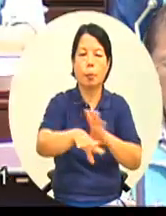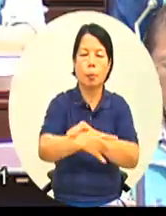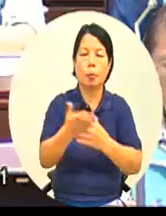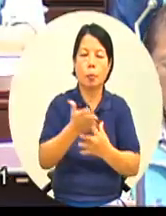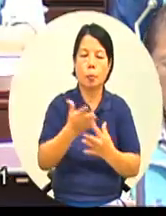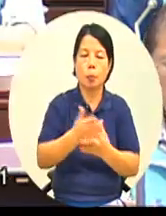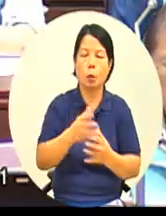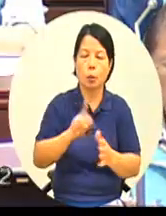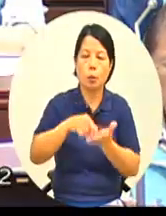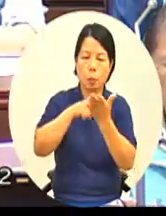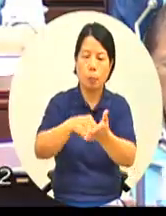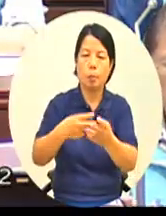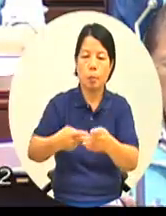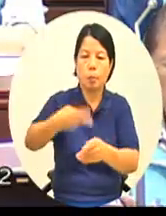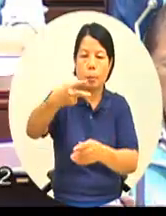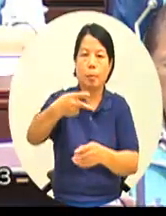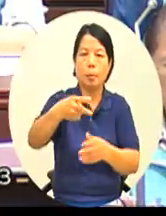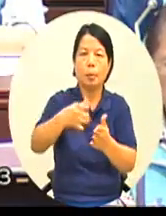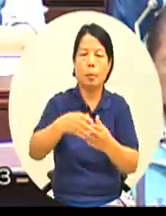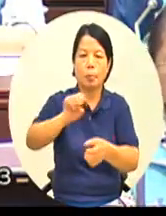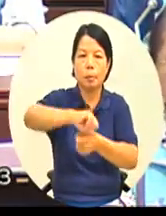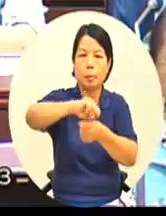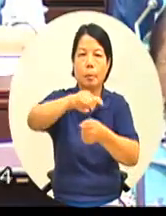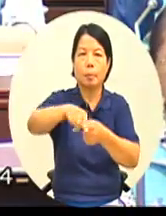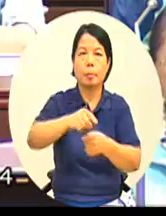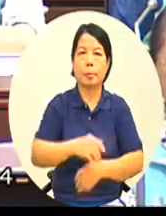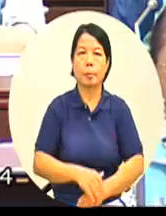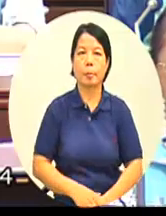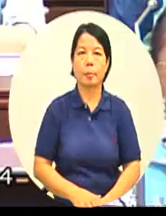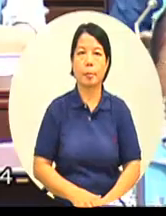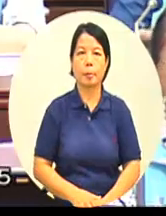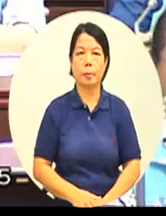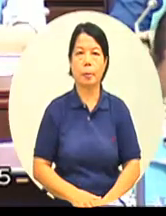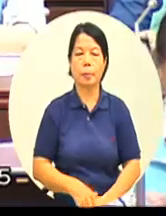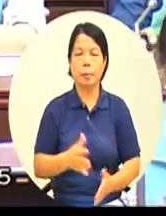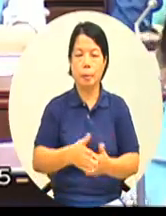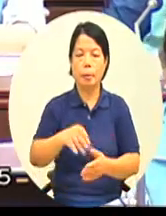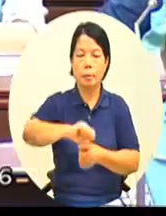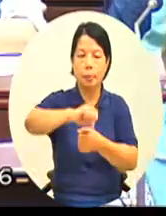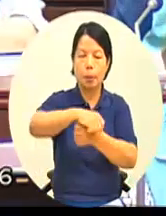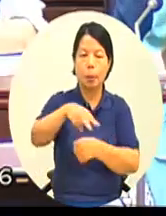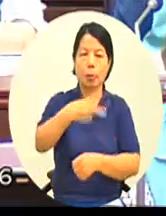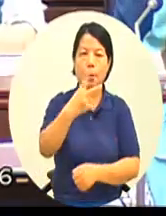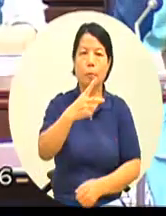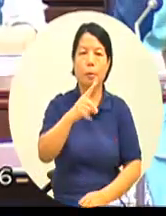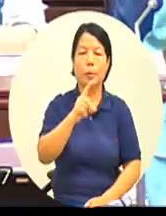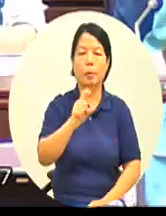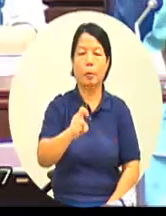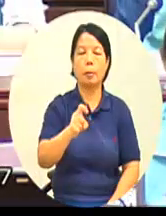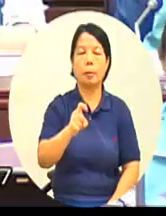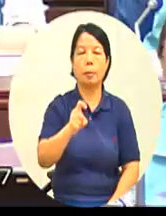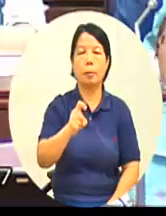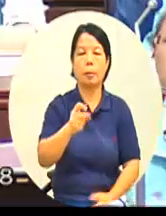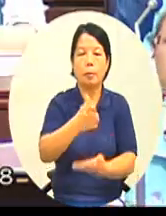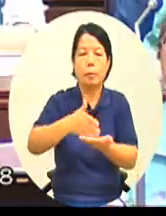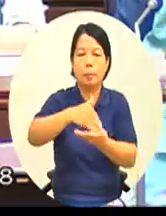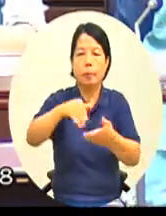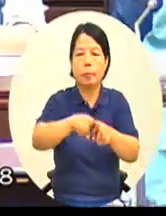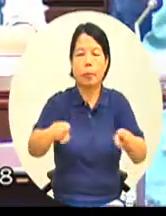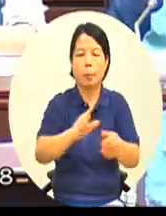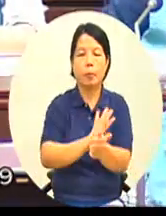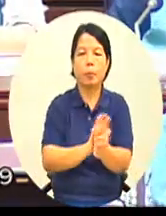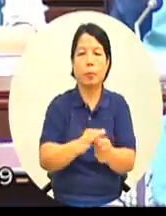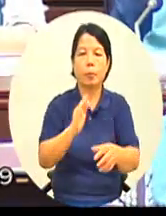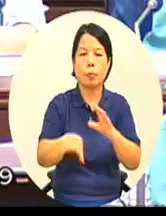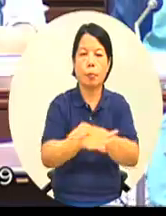二楼，好，也会增加再增加261平的这个服务空间，所以